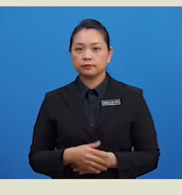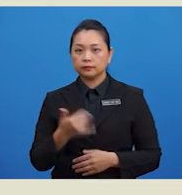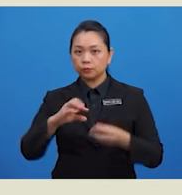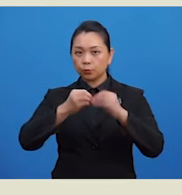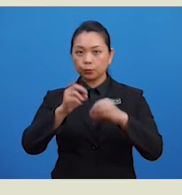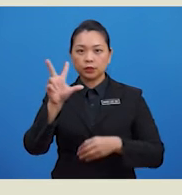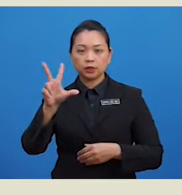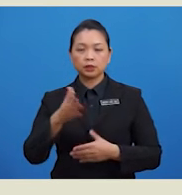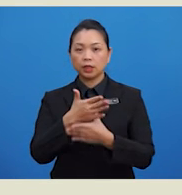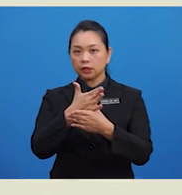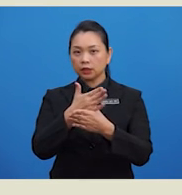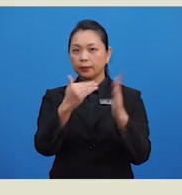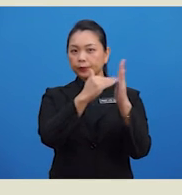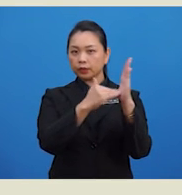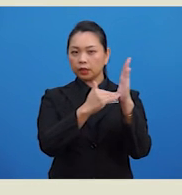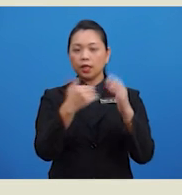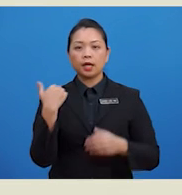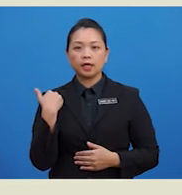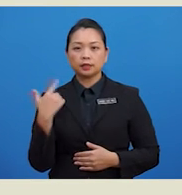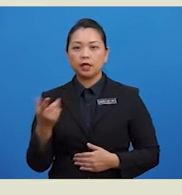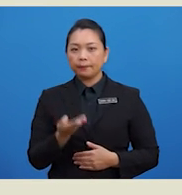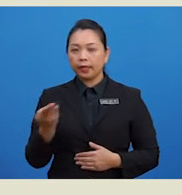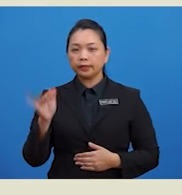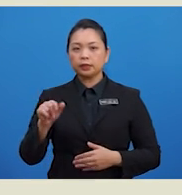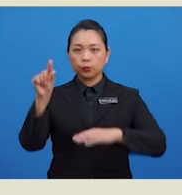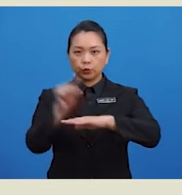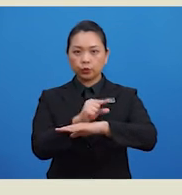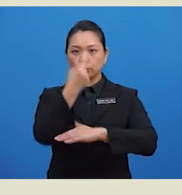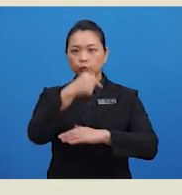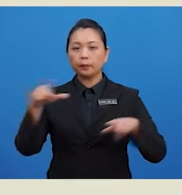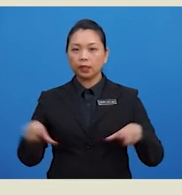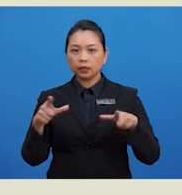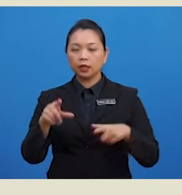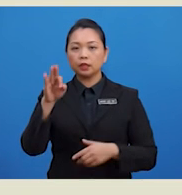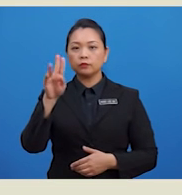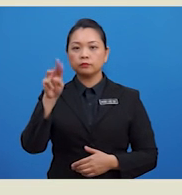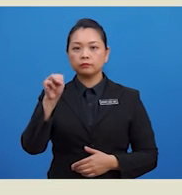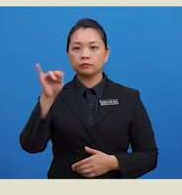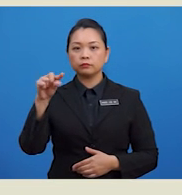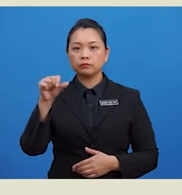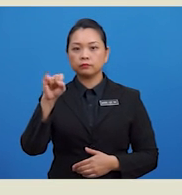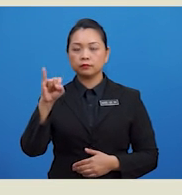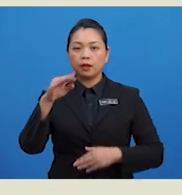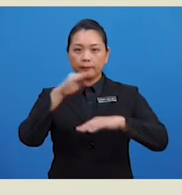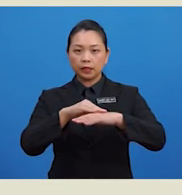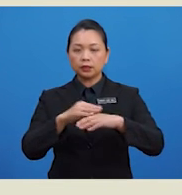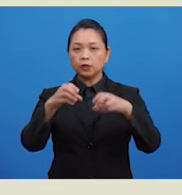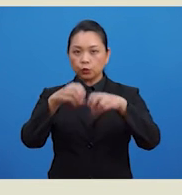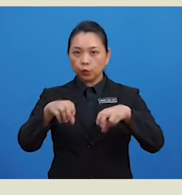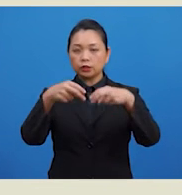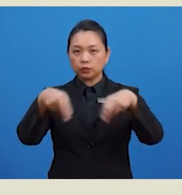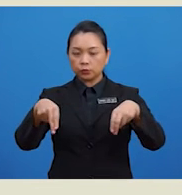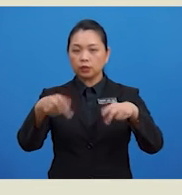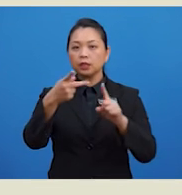Soalan ketiga, antara yang berikut adalah bahan yang digunakan untuk melakukan fumigasi pada telur